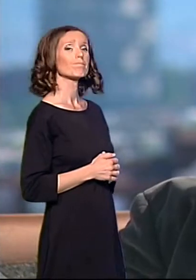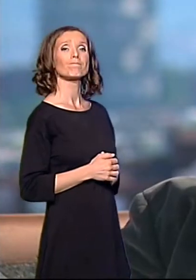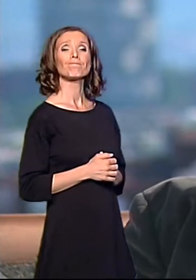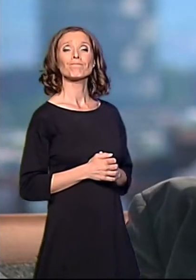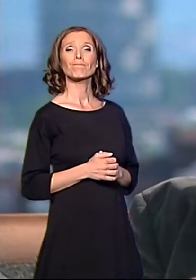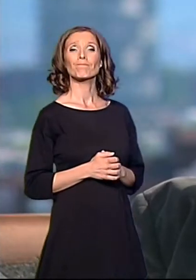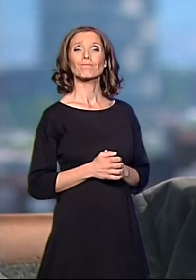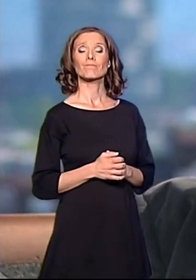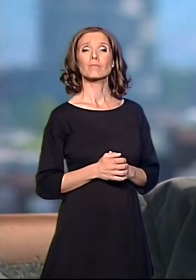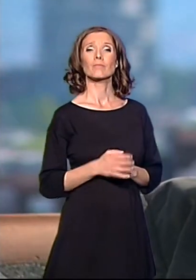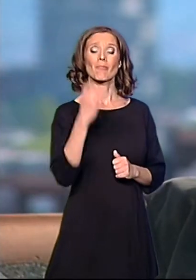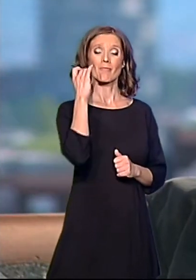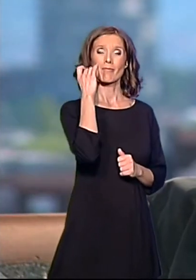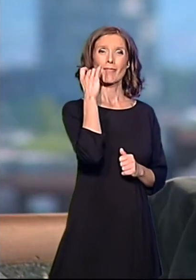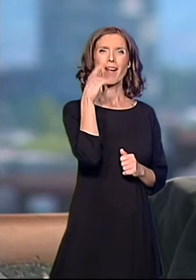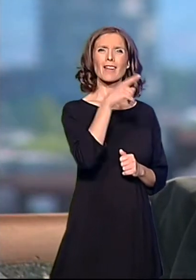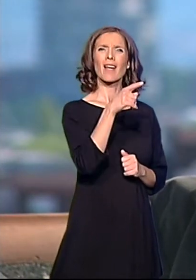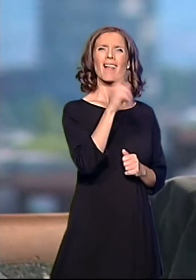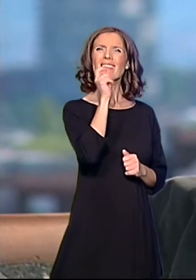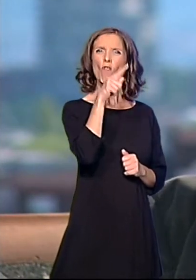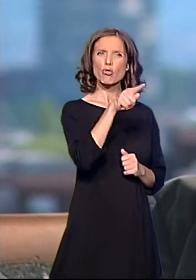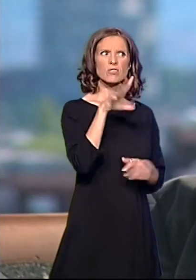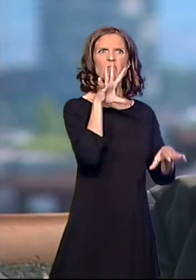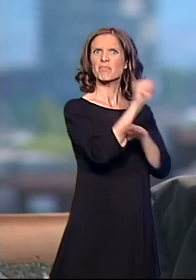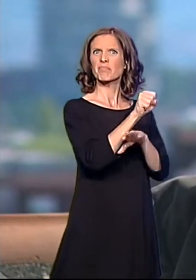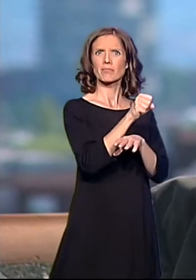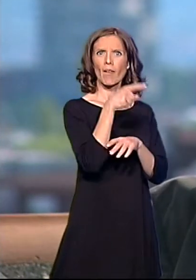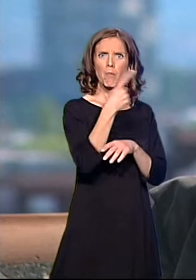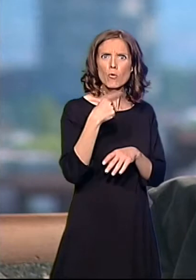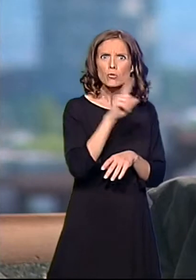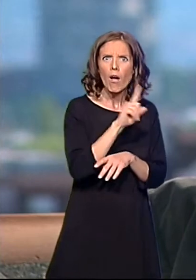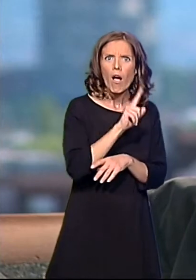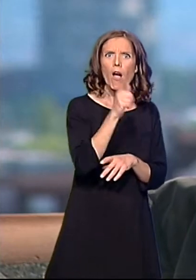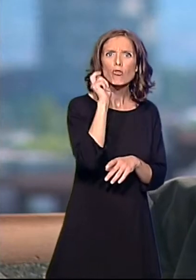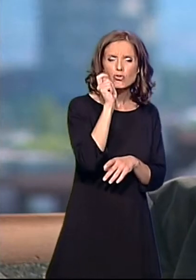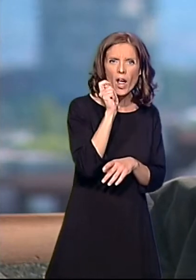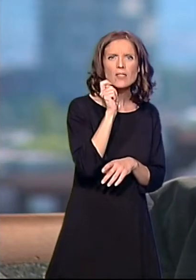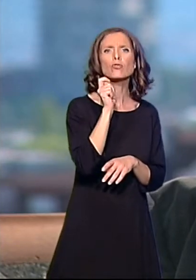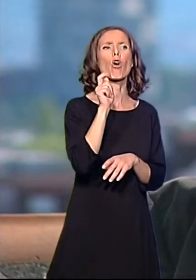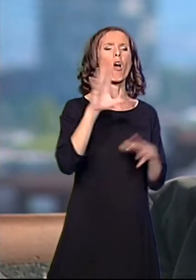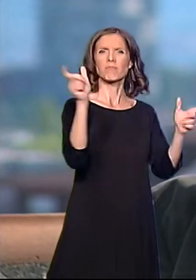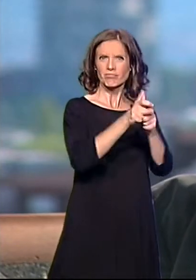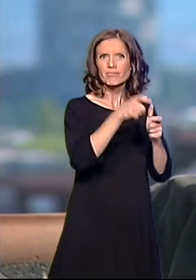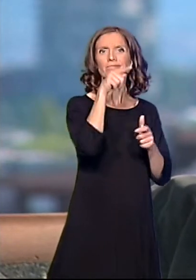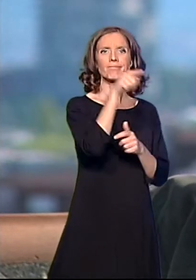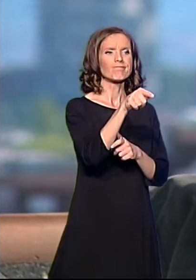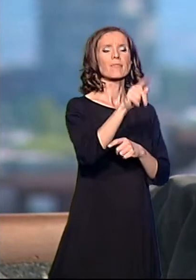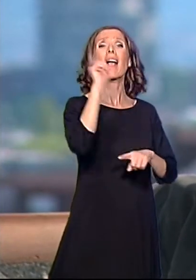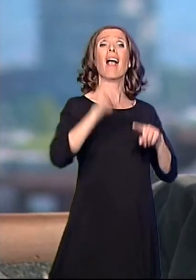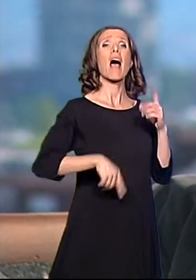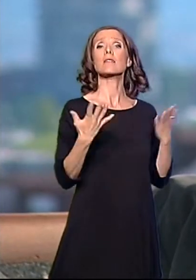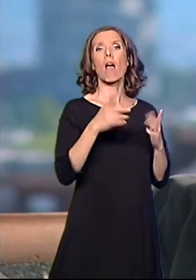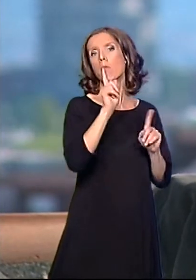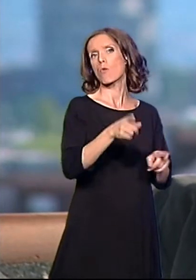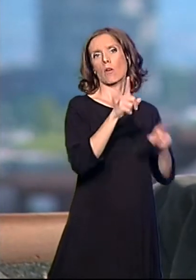Kada je ona kao osuđena na smrt kamenovanjem, jeli, što je odgovarajuća kazna za takvu vrstu prestupa, dakle,